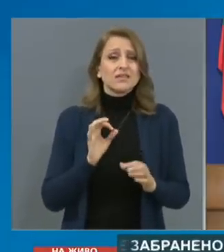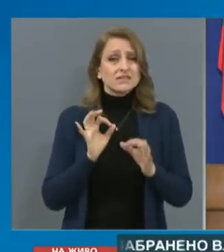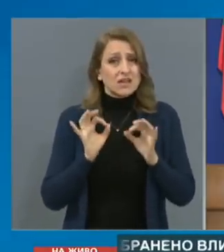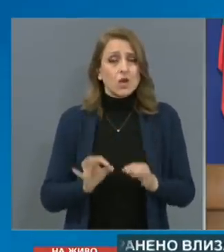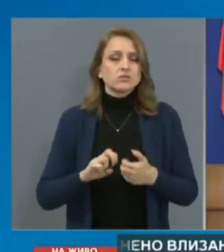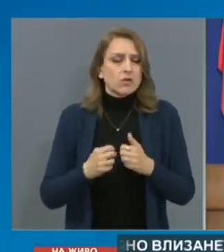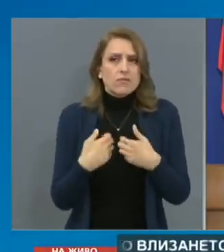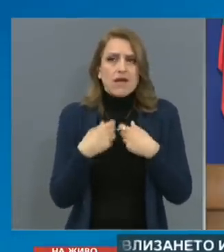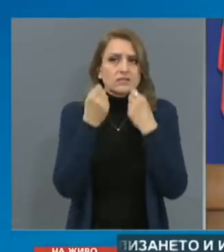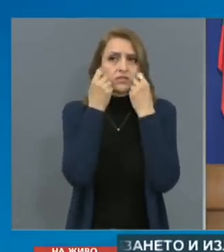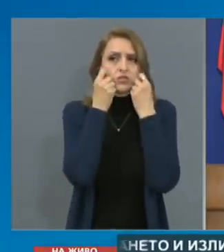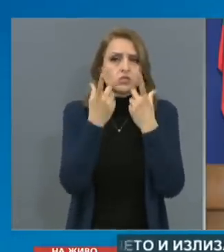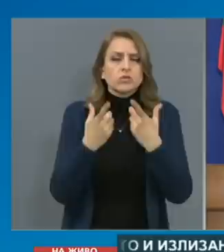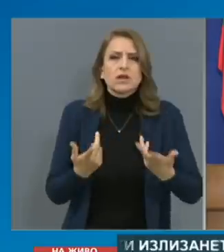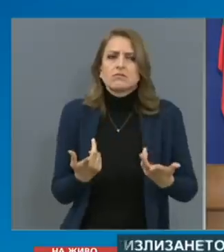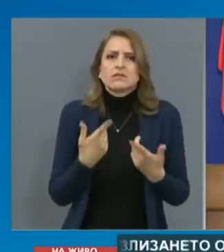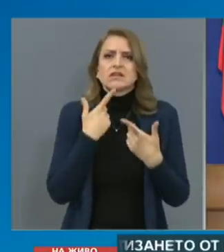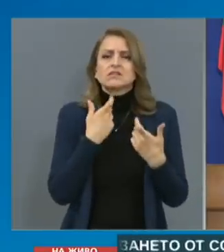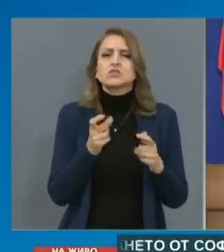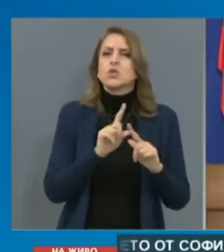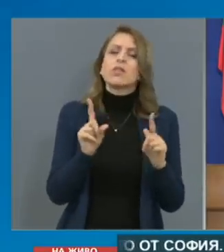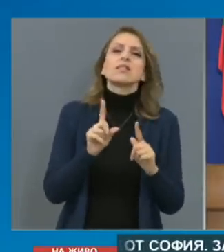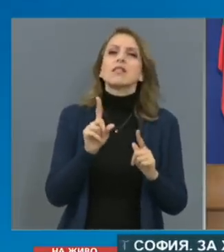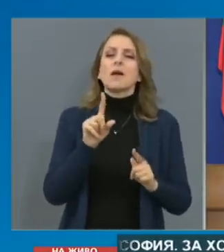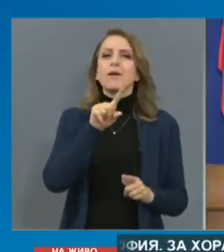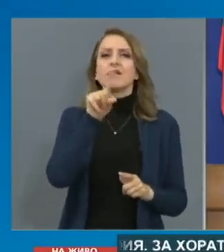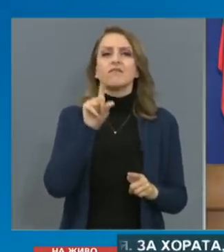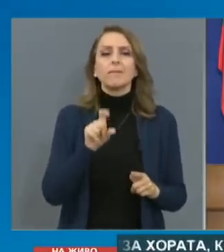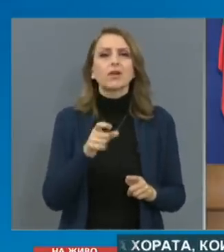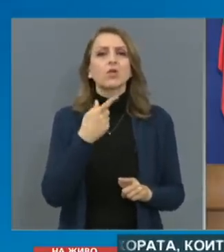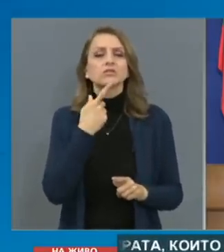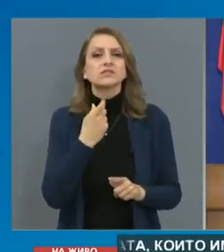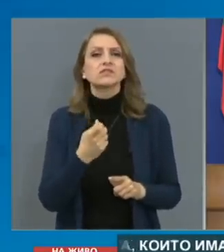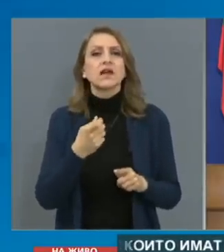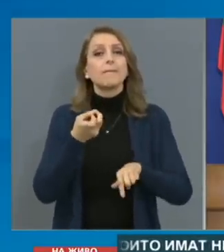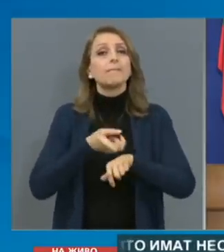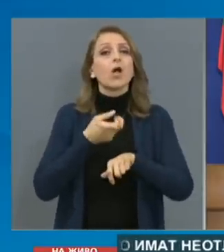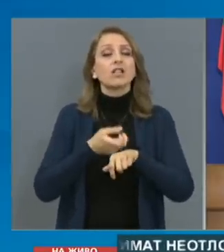аз се чудя защо няма толкова зрителски въпроси за болничните заведения.